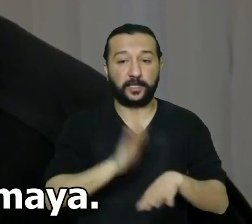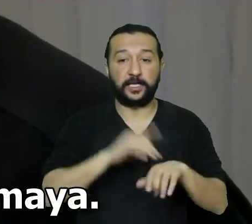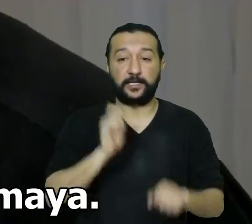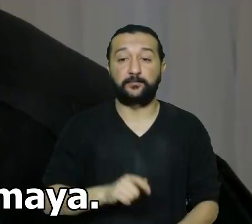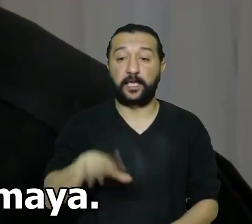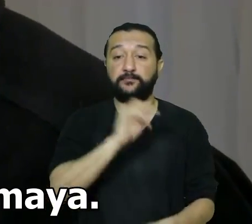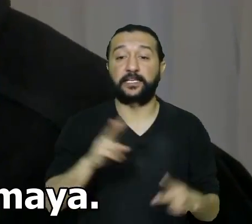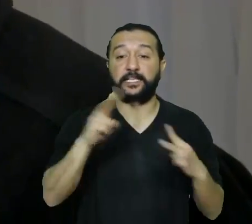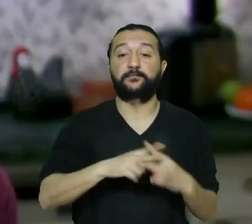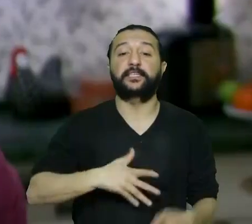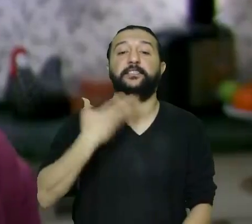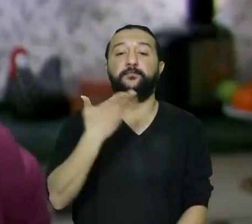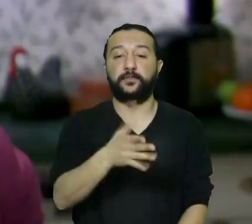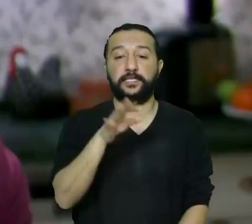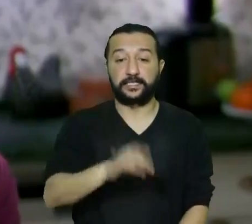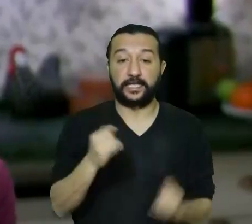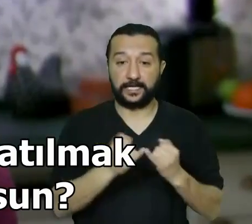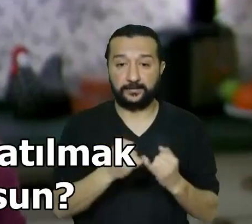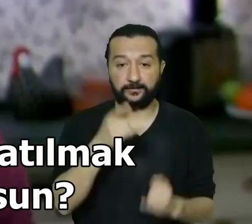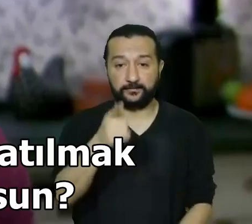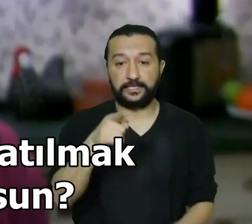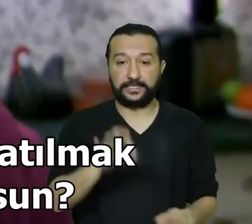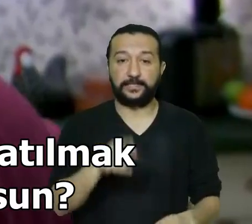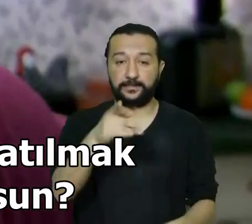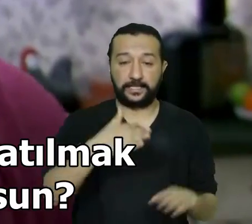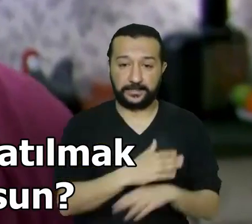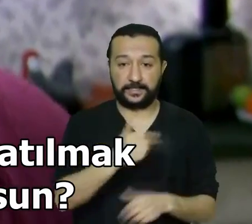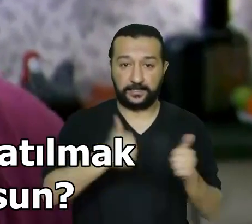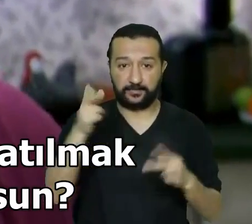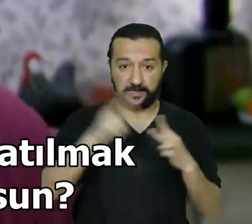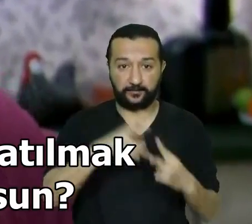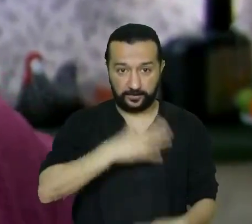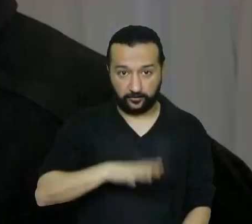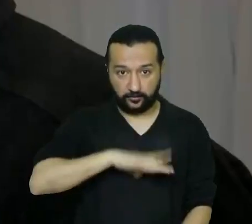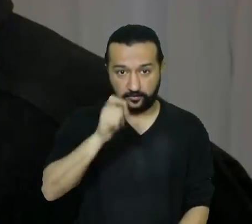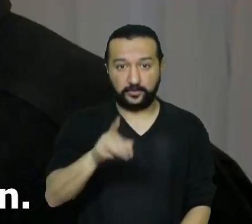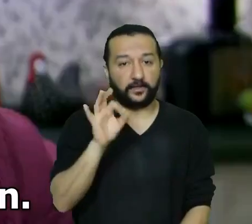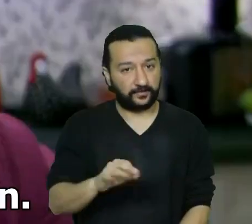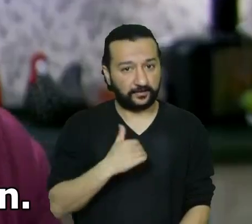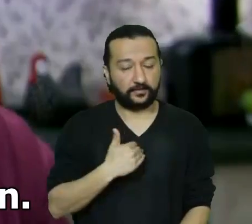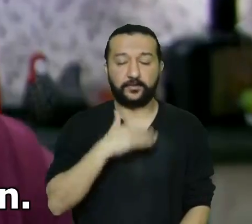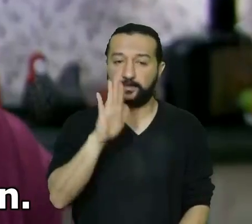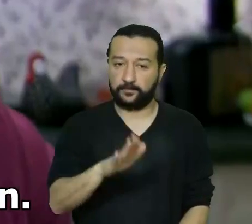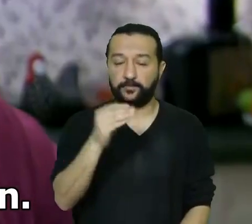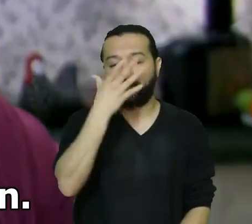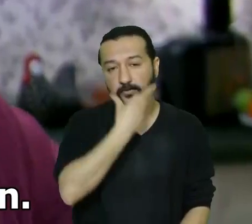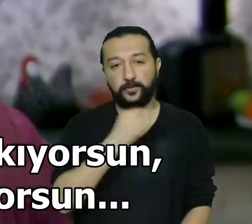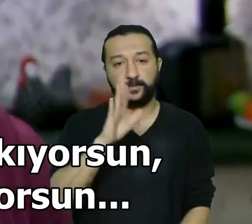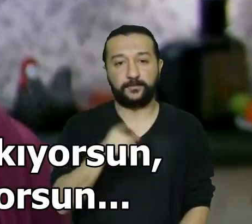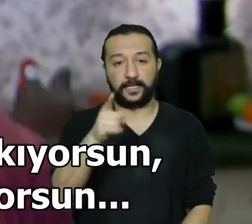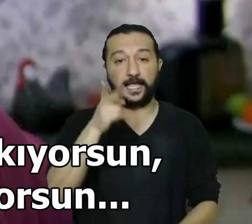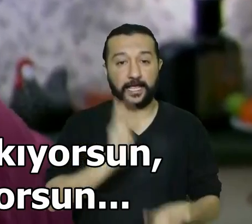Kimse katılsın istemiyor yarışmaya. Şimdi kardeşim, sen gerçekten bu yarışmaya katılmak istiyor mu istemiyor mu? Evet. Tamam, çok güzel o